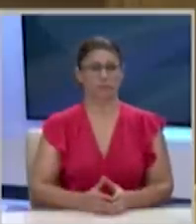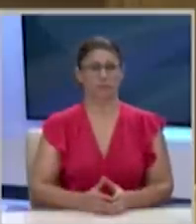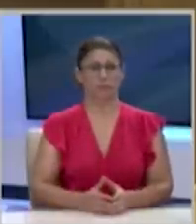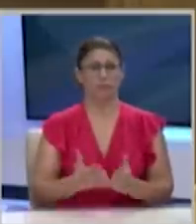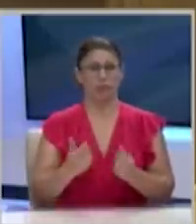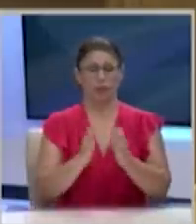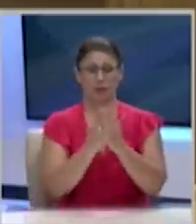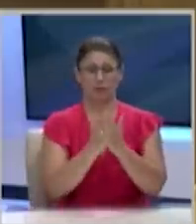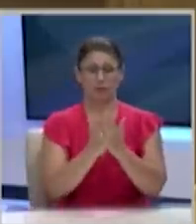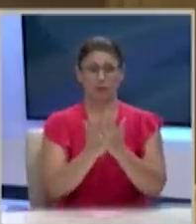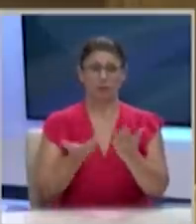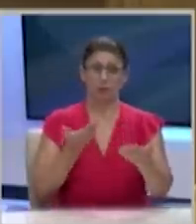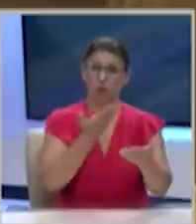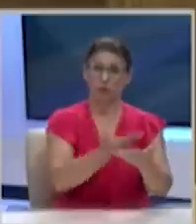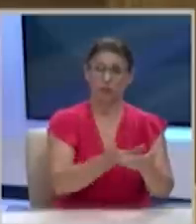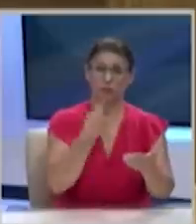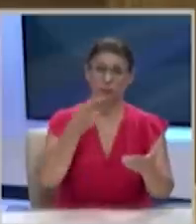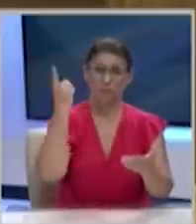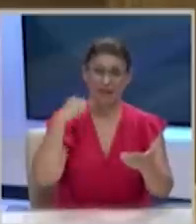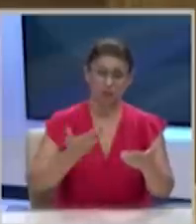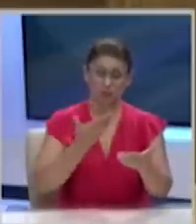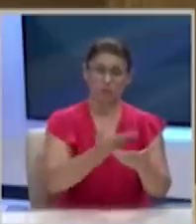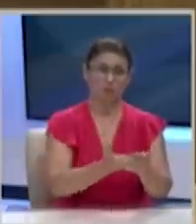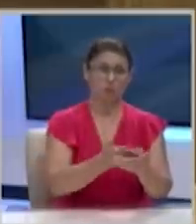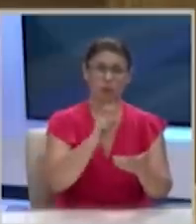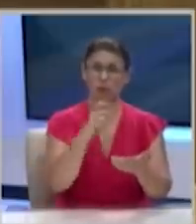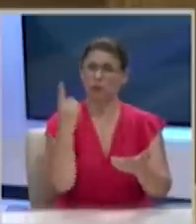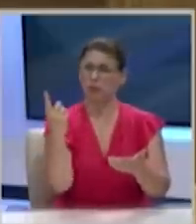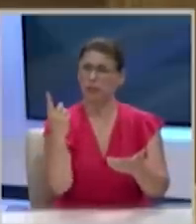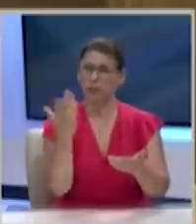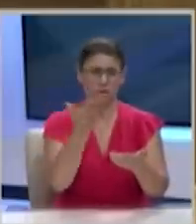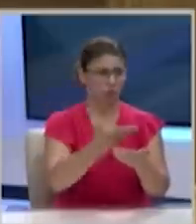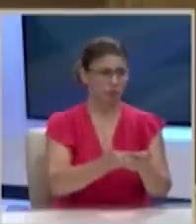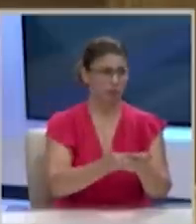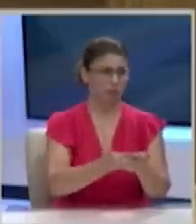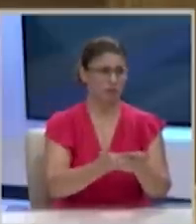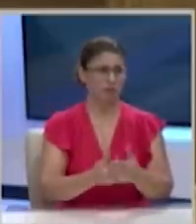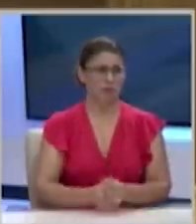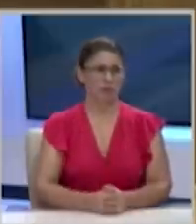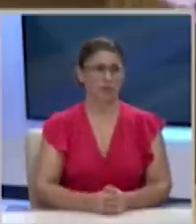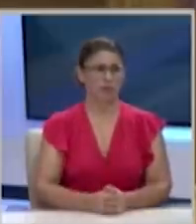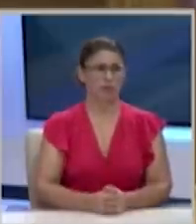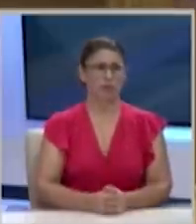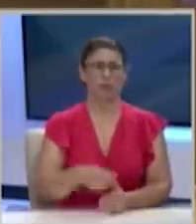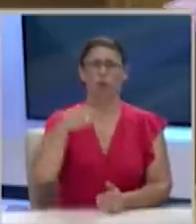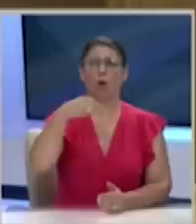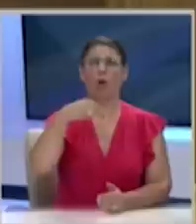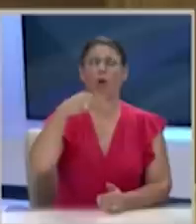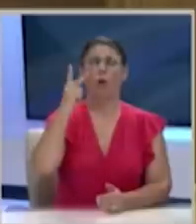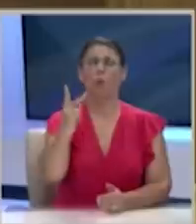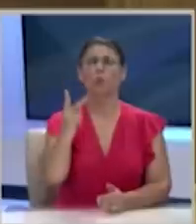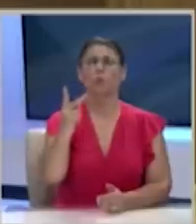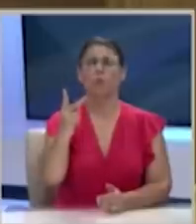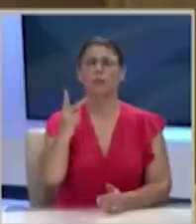ένα βιβλιαράκι που σας το κατώθησε πέρσι, όχι το 21, ο Μίτσος ο Κουτσούμπας, ο γραμματέας του κομματός μας